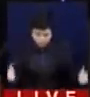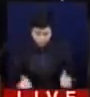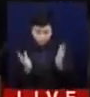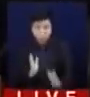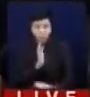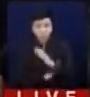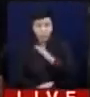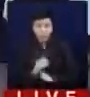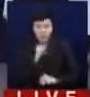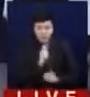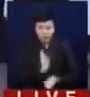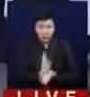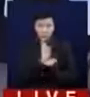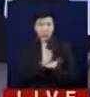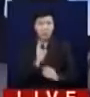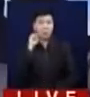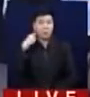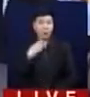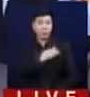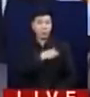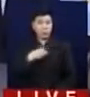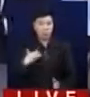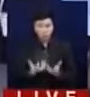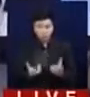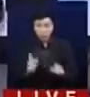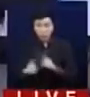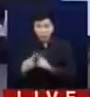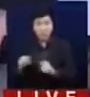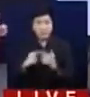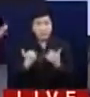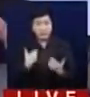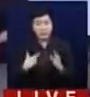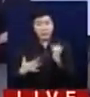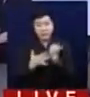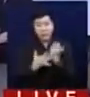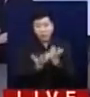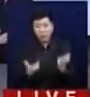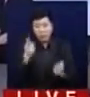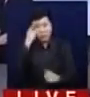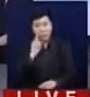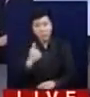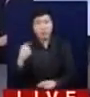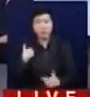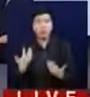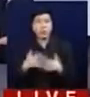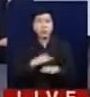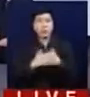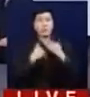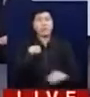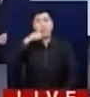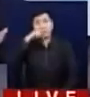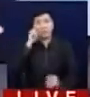การดีเด่นการเปิดตัวสาวงามทูตอรยะสถาปัตย์การจัดแสดงสินค้าเทคโนโลยีนวัตกรรมเพื่อร่วมขับเคลื่อนประเทศ